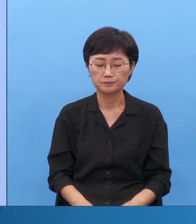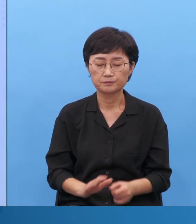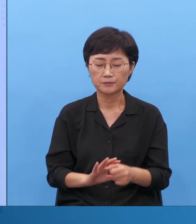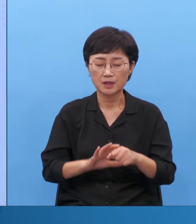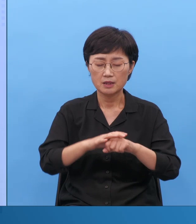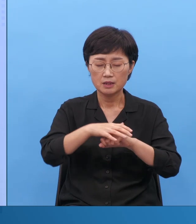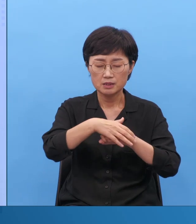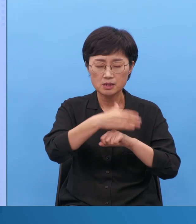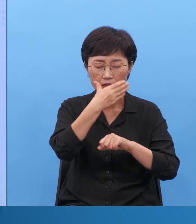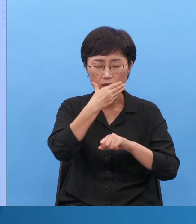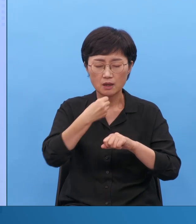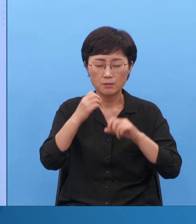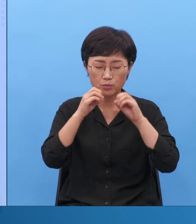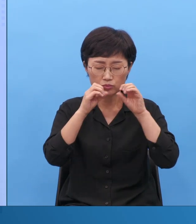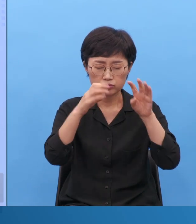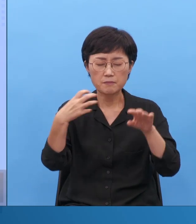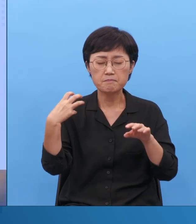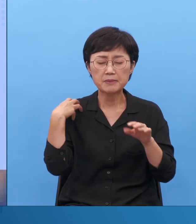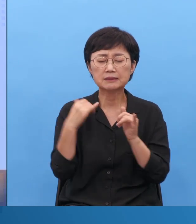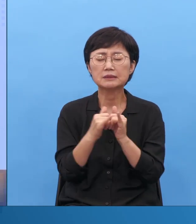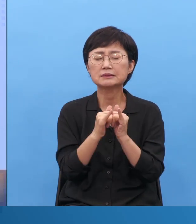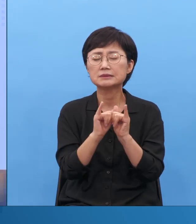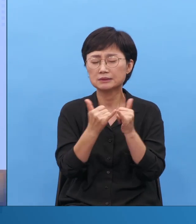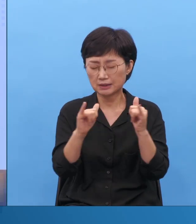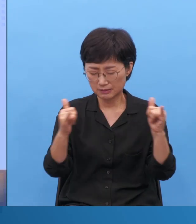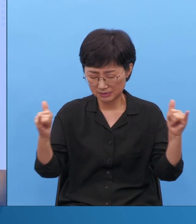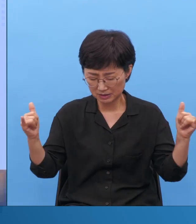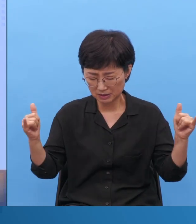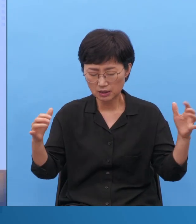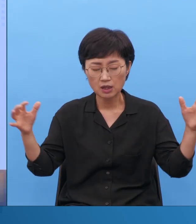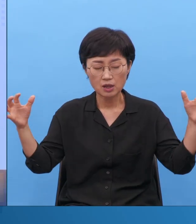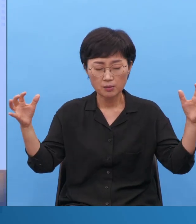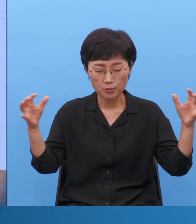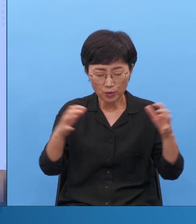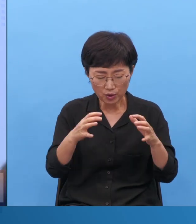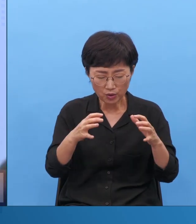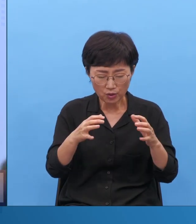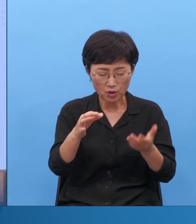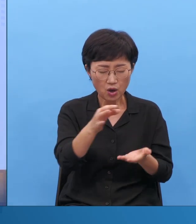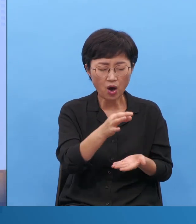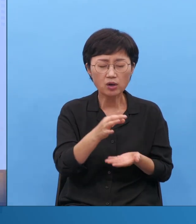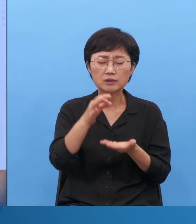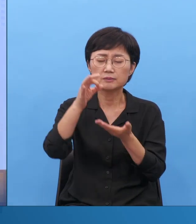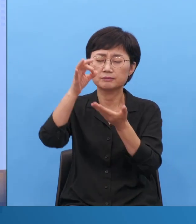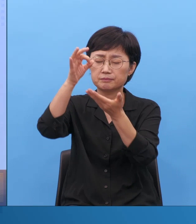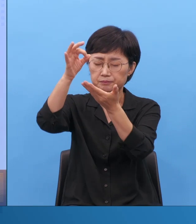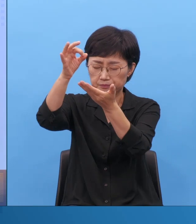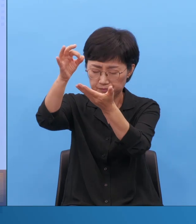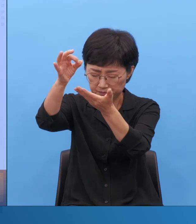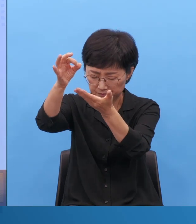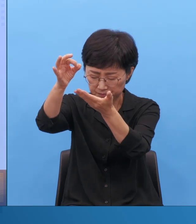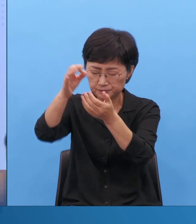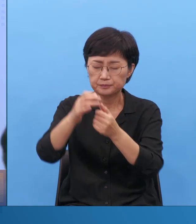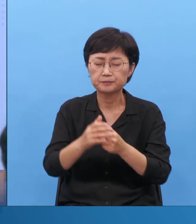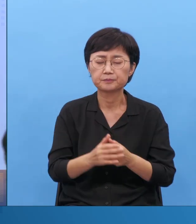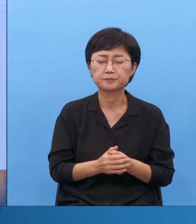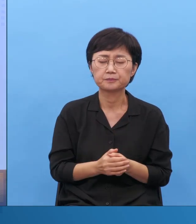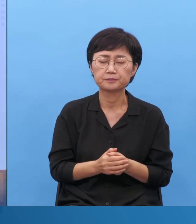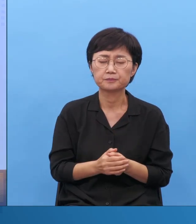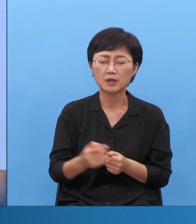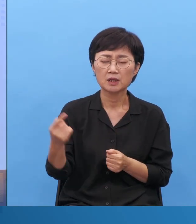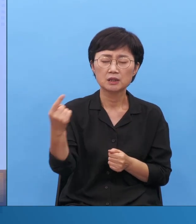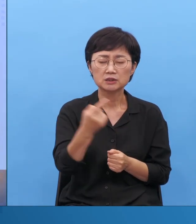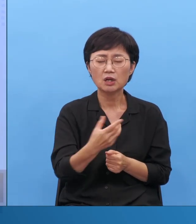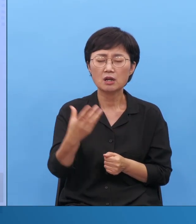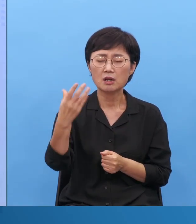세계 복음화해야 될 죄역들이 하나님께 예물을 드렸습니다. Main figures to the world evangelization have given their offerings to you.